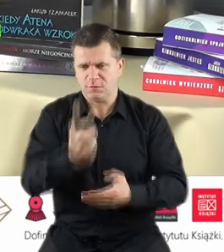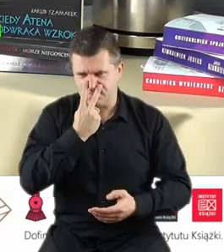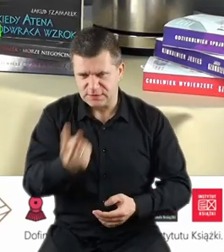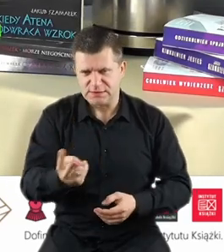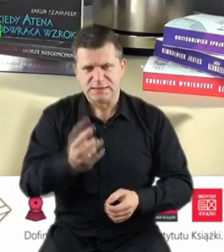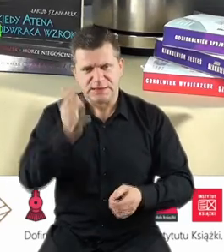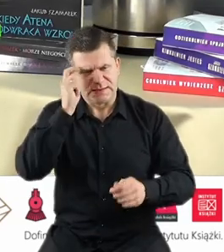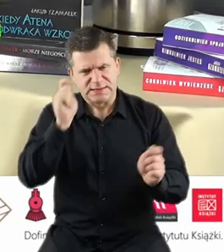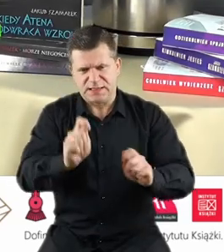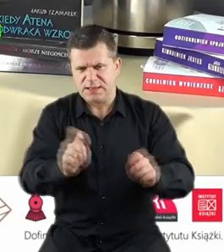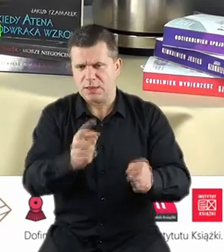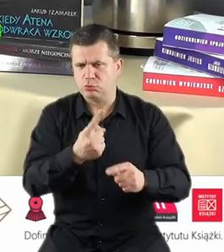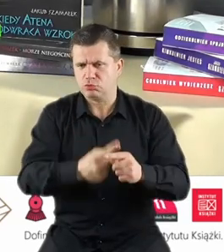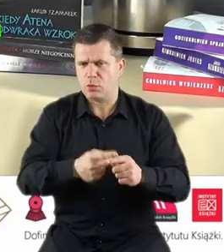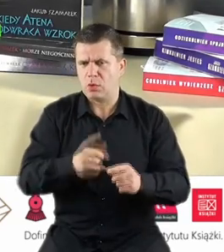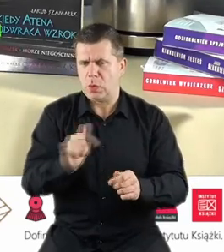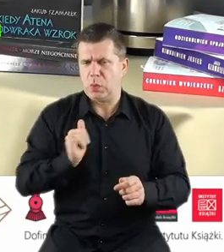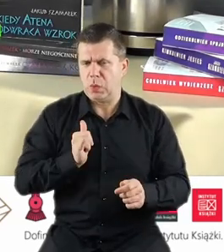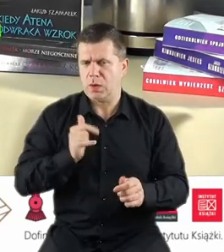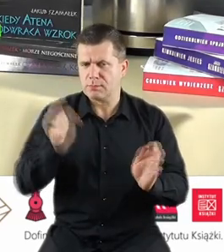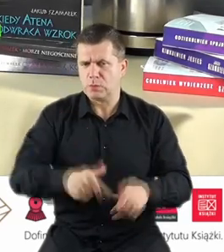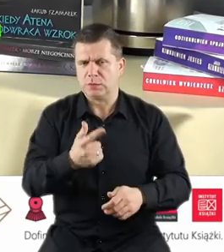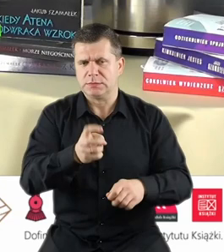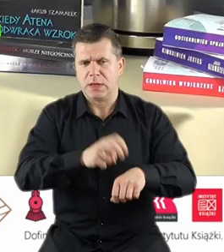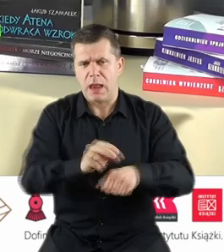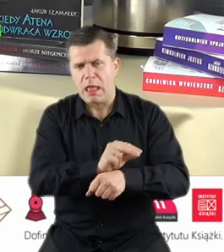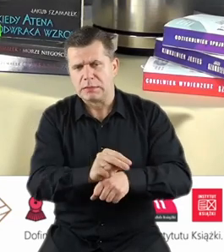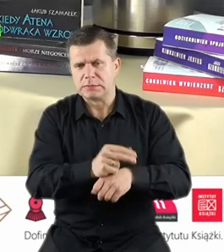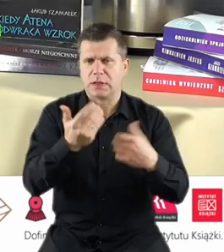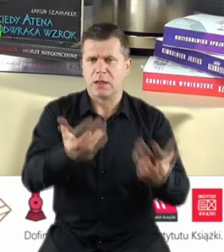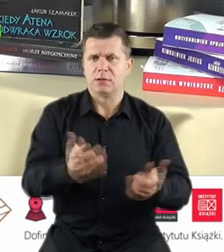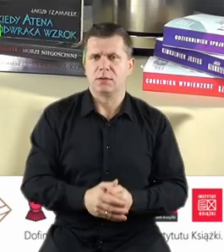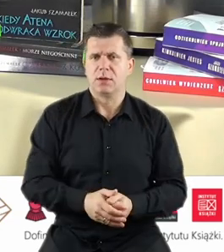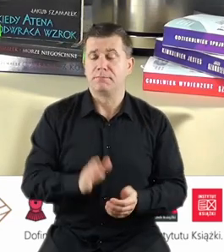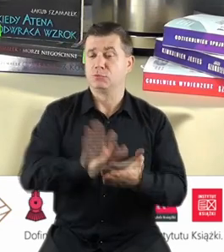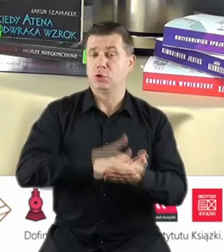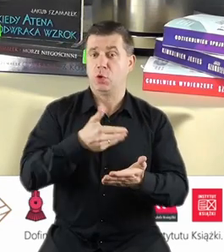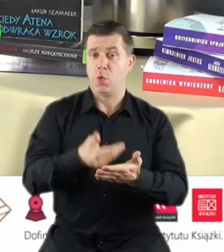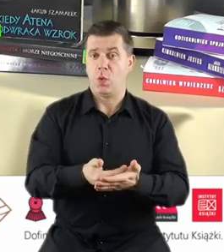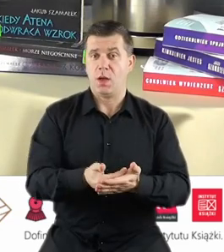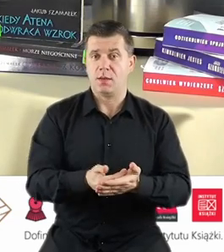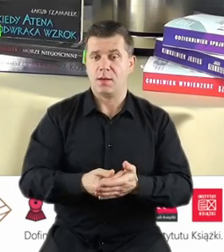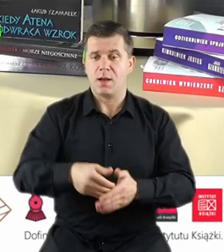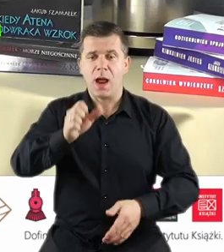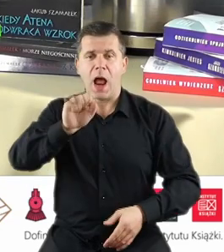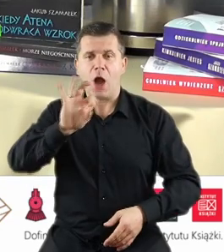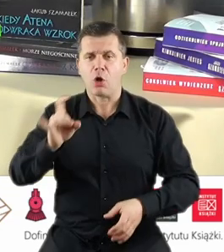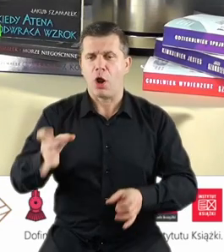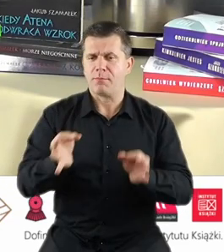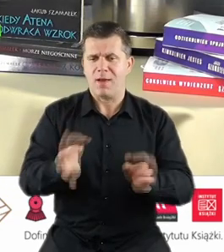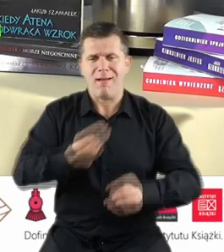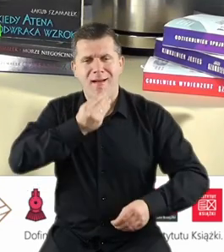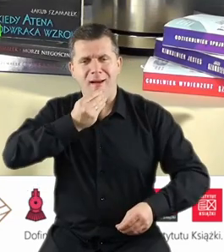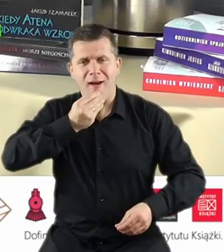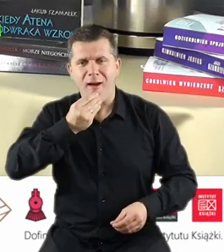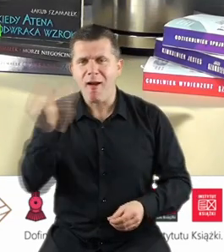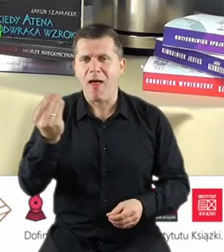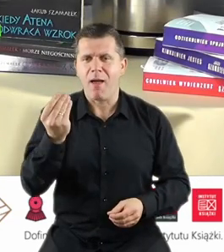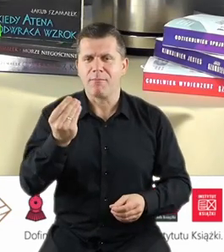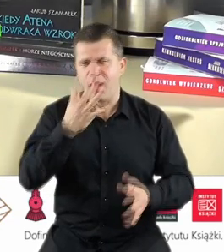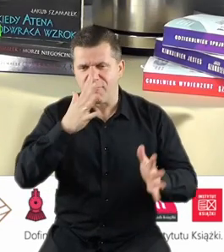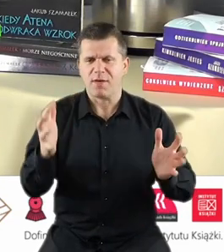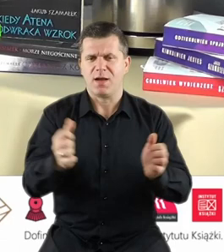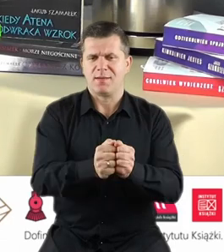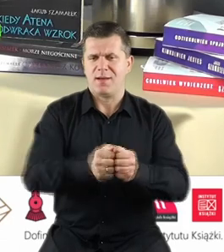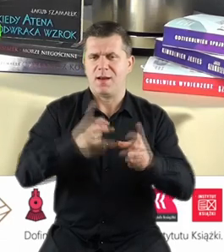że coś niepokojącego trzeba interweniować. Albo na przykład, to jest słynny przykład, że algorytmy w tej chwili już lepiej jakby wykrywają